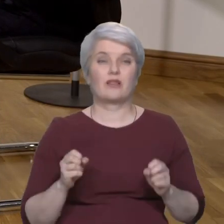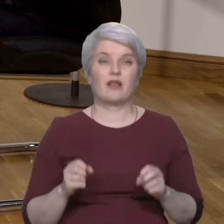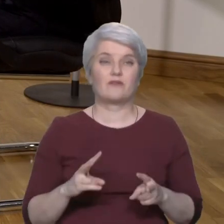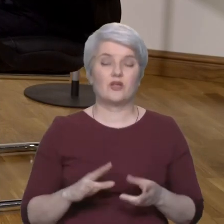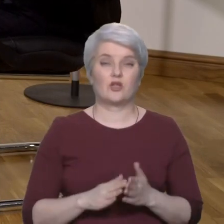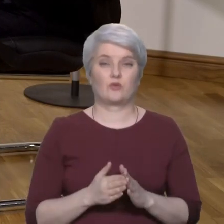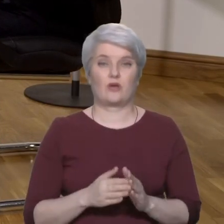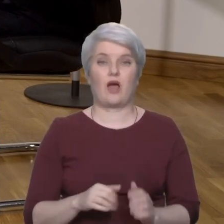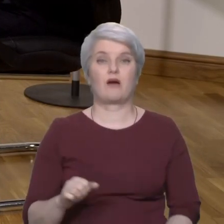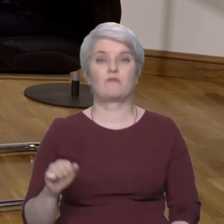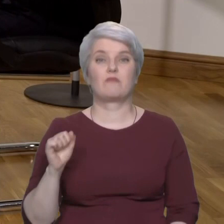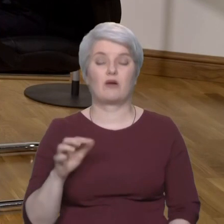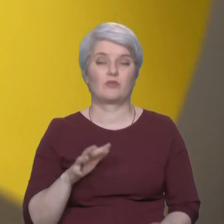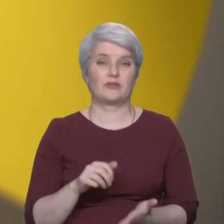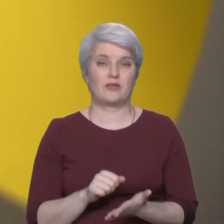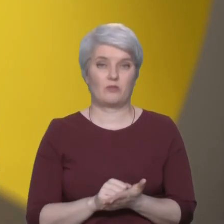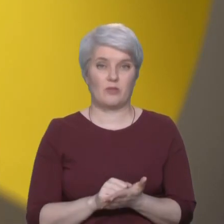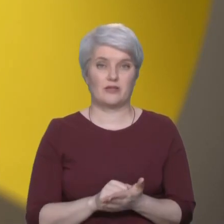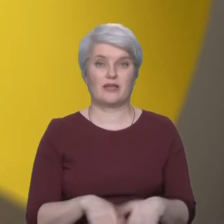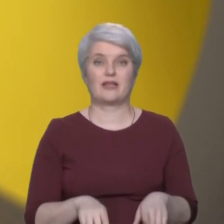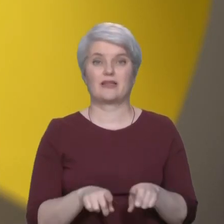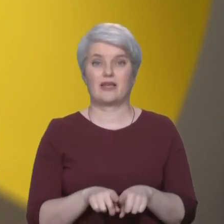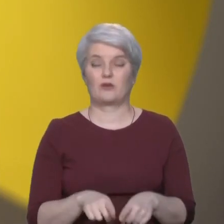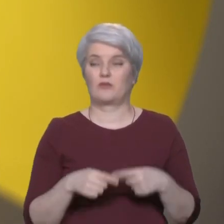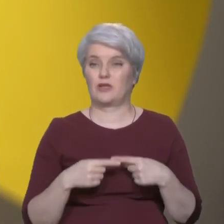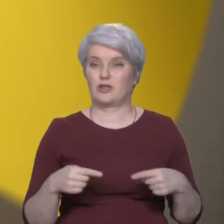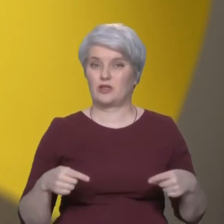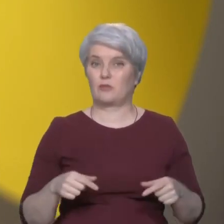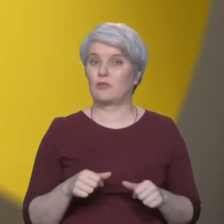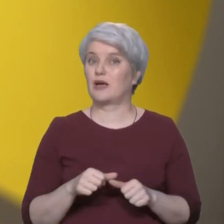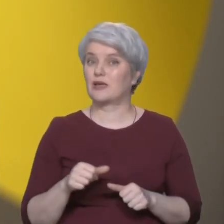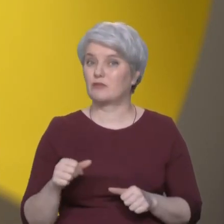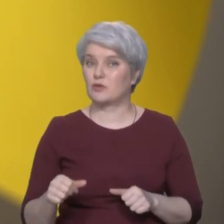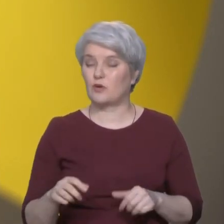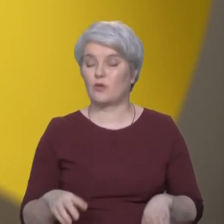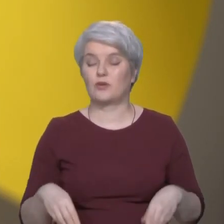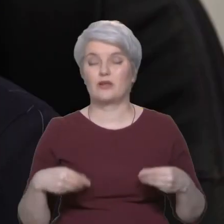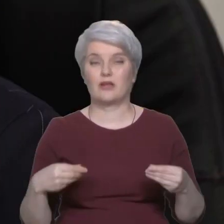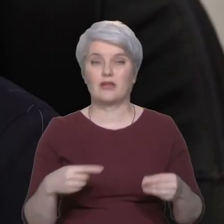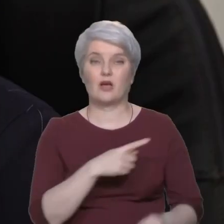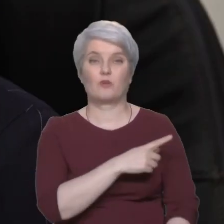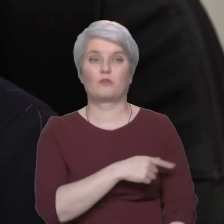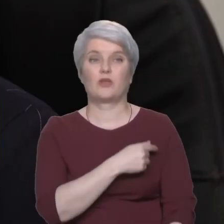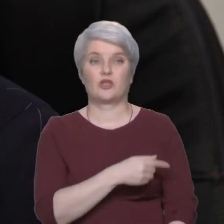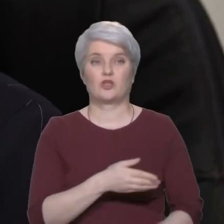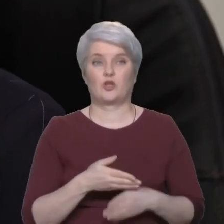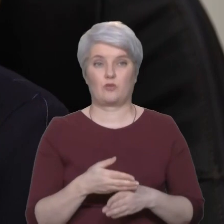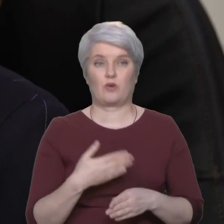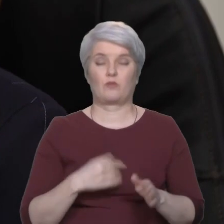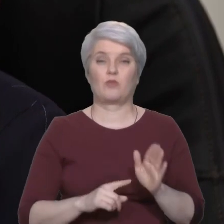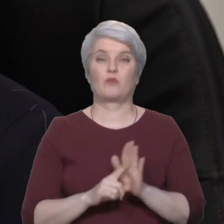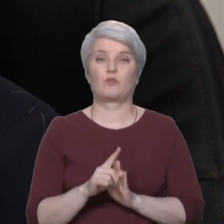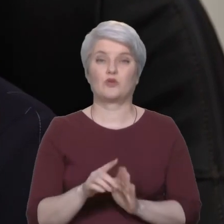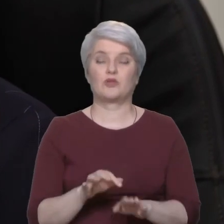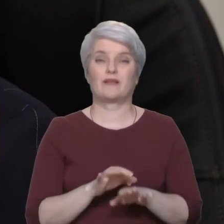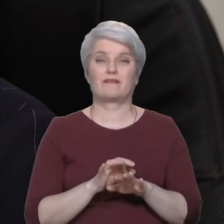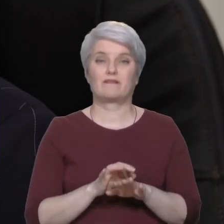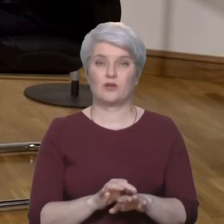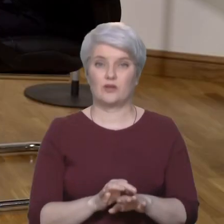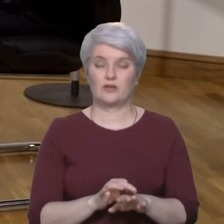Тому Бахмут займається саме такими речами, крім того, надання медичної допомоги. Ми почали вводити, а в цьому є